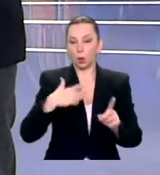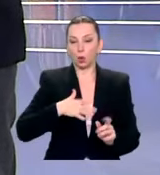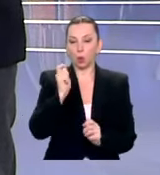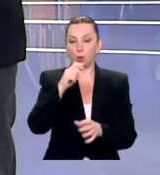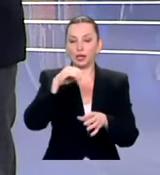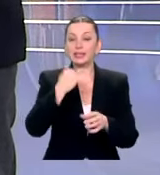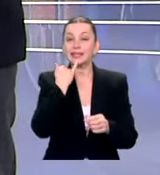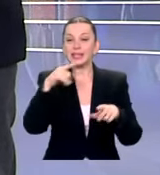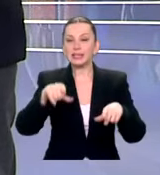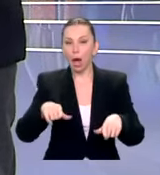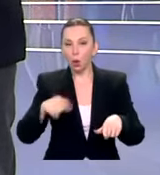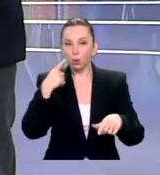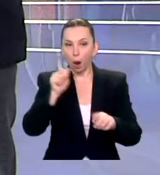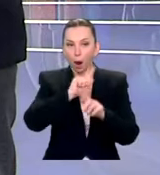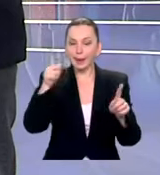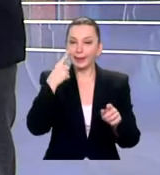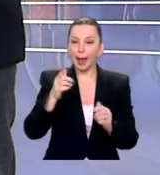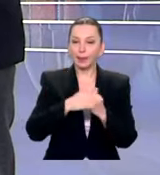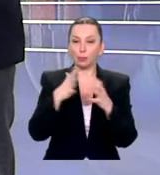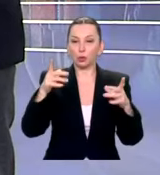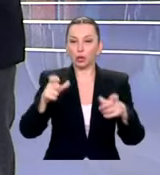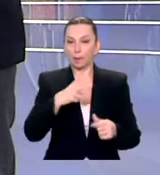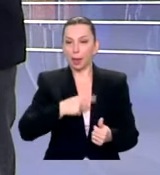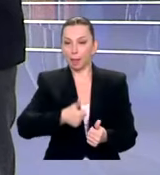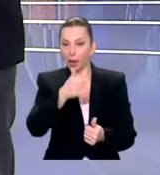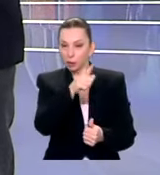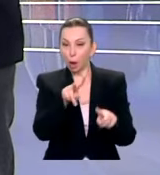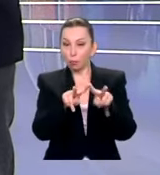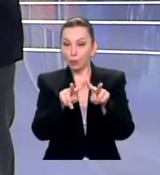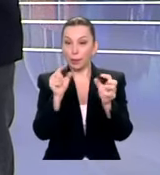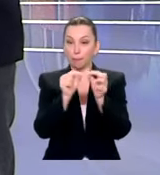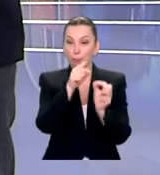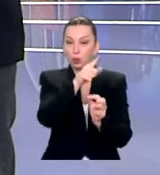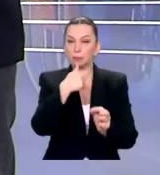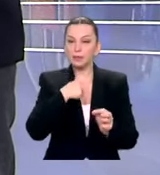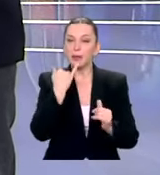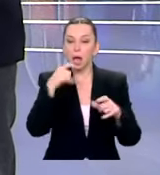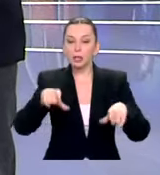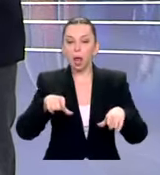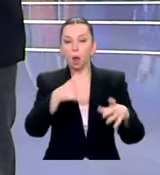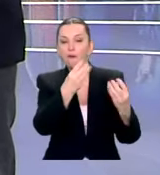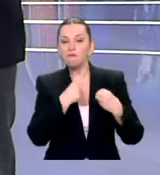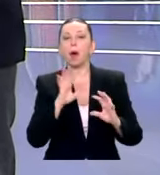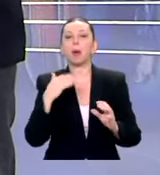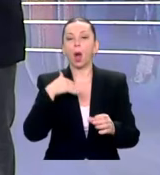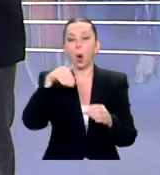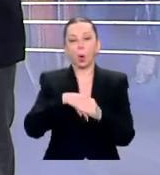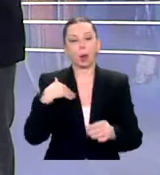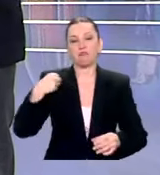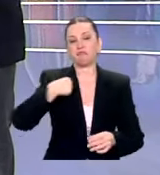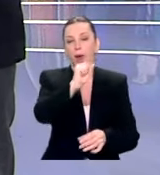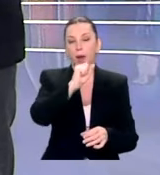için salon taleplerini reddeden Antalya Büyükşehir Belediye Başkanı Muhittin Böce'ye, "Bize salon vermeyene biz de oyumuzu vermeyiz.